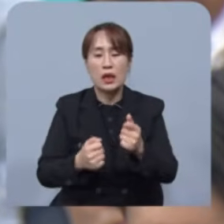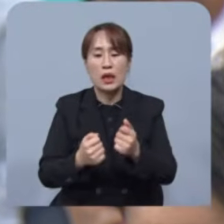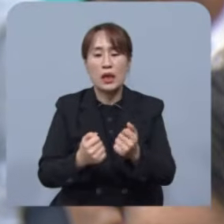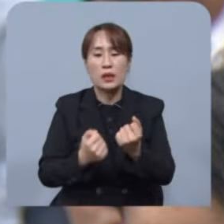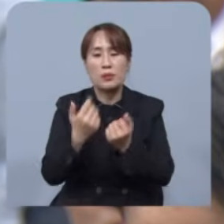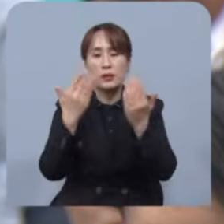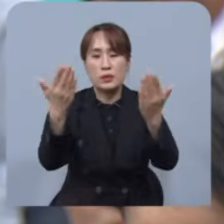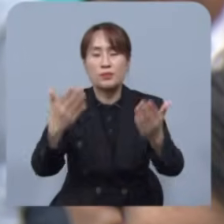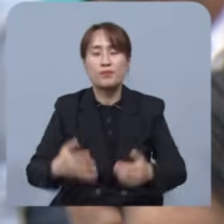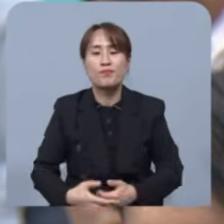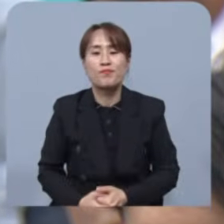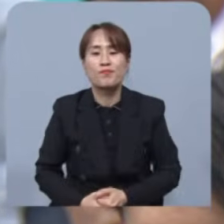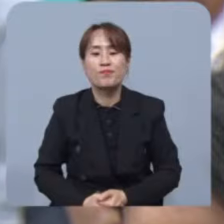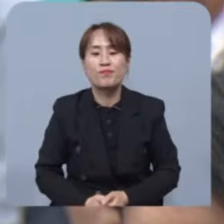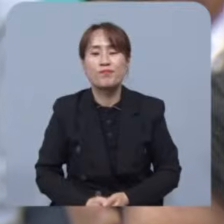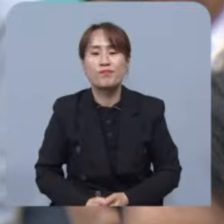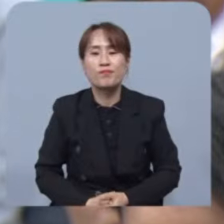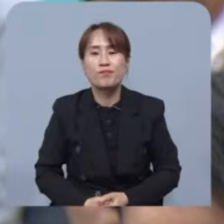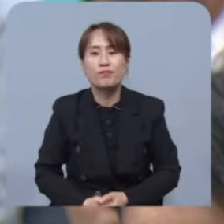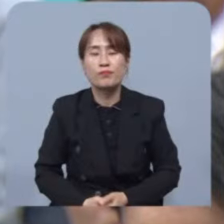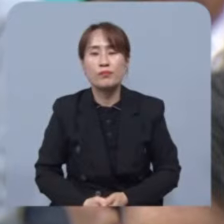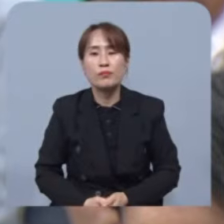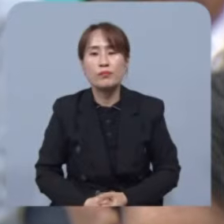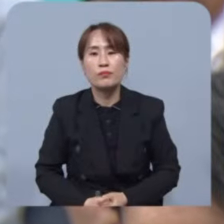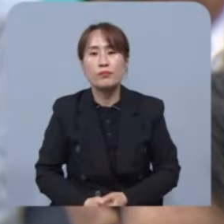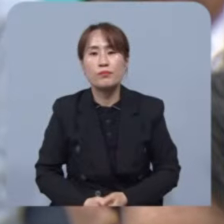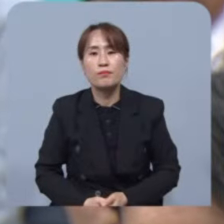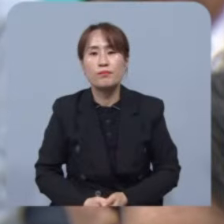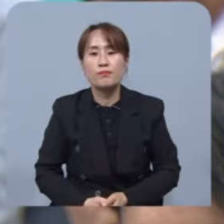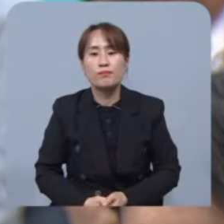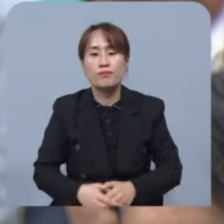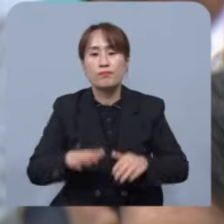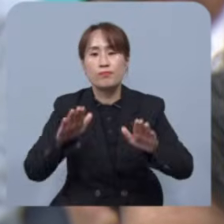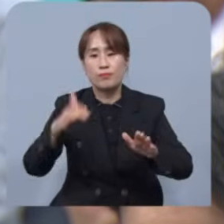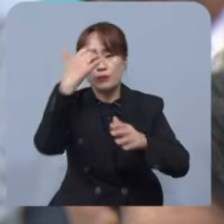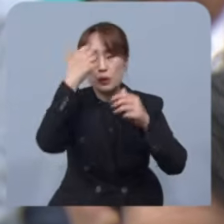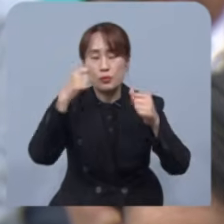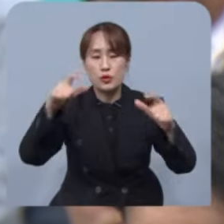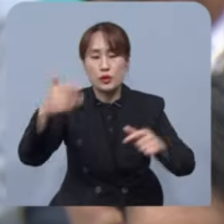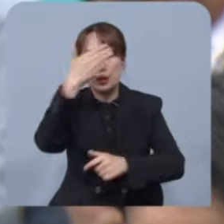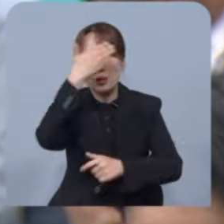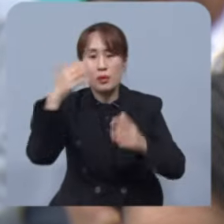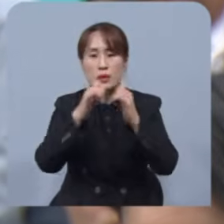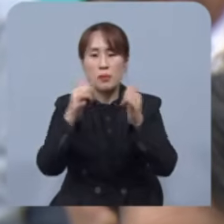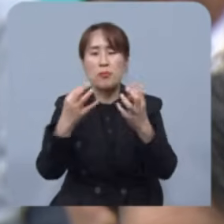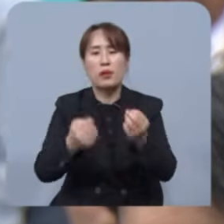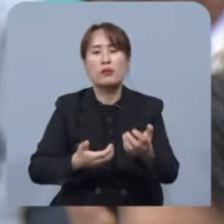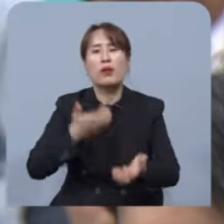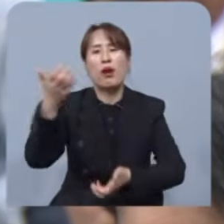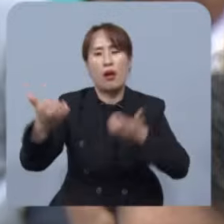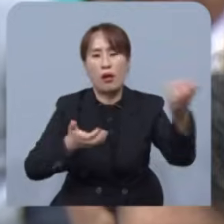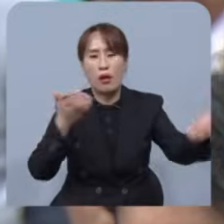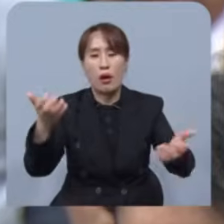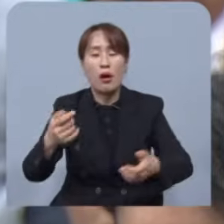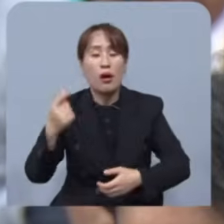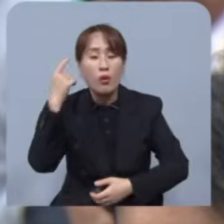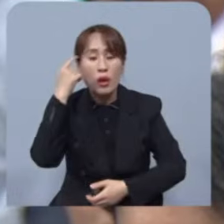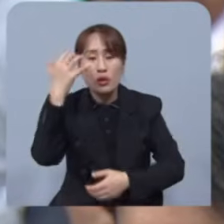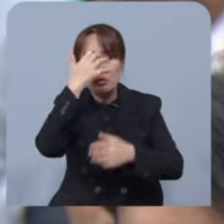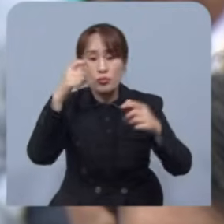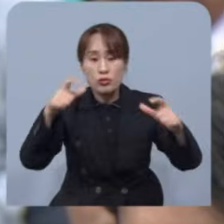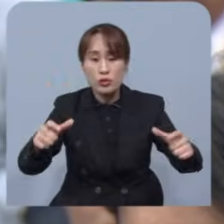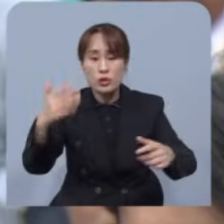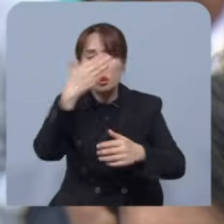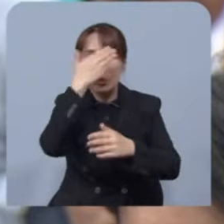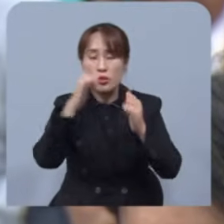앞단락을 다 날리고 짧게 말씀드리겠습니다. 지금 충북에 청년들이 많이 떠나고 있습니다. 충북에